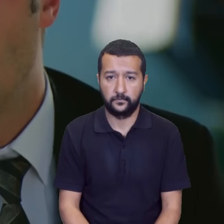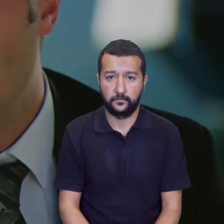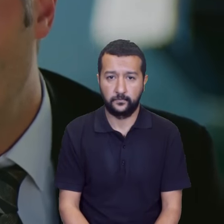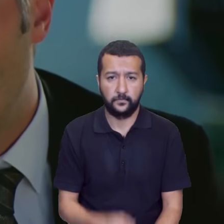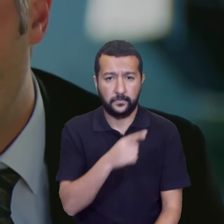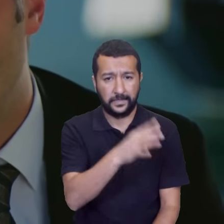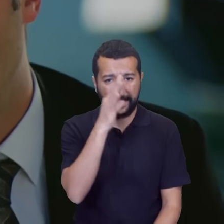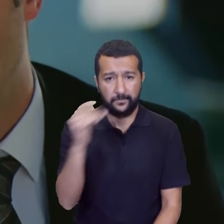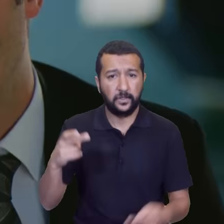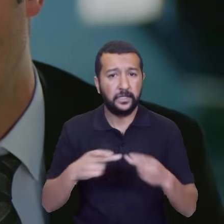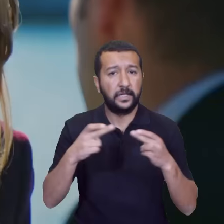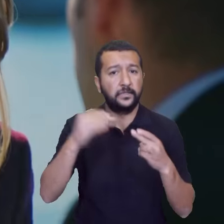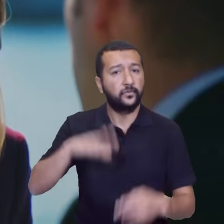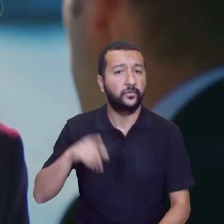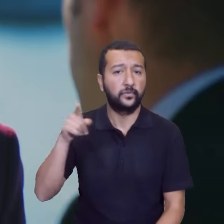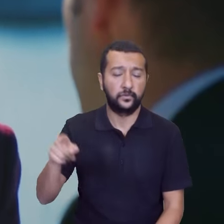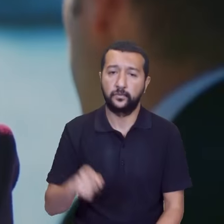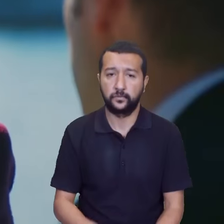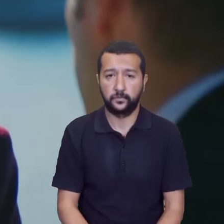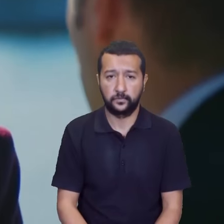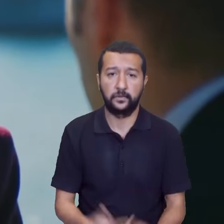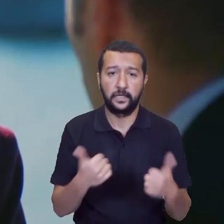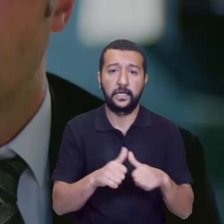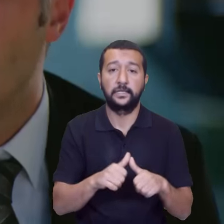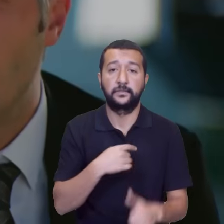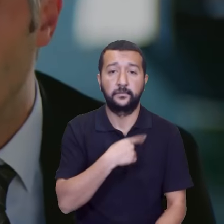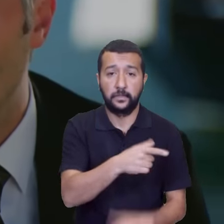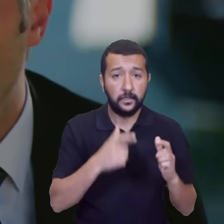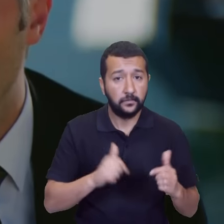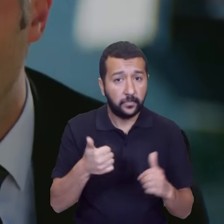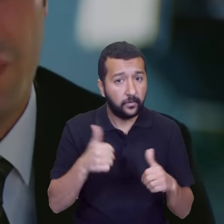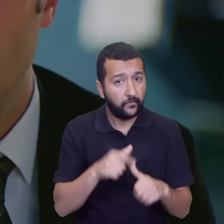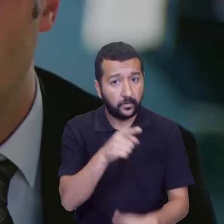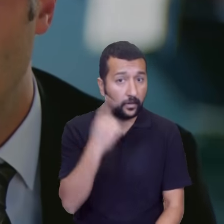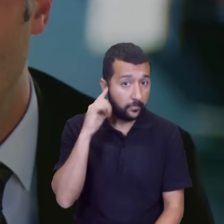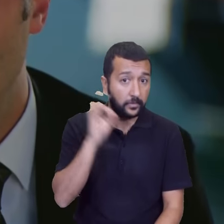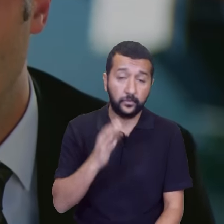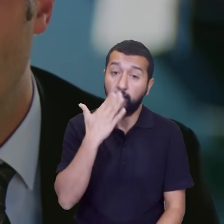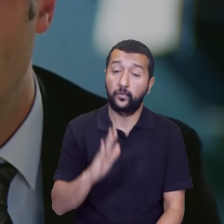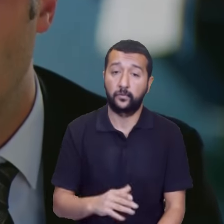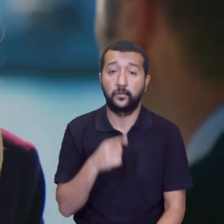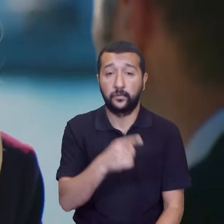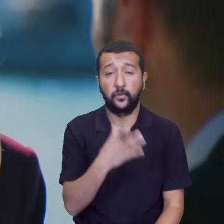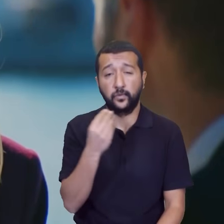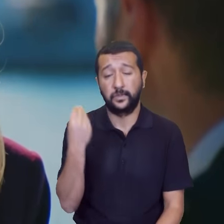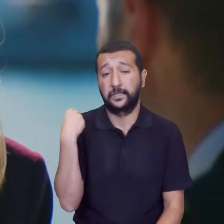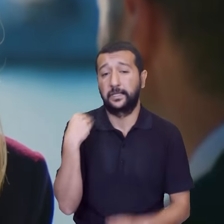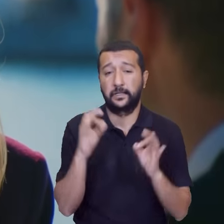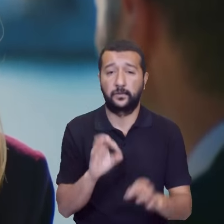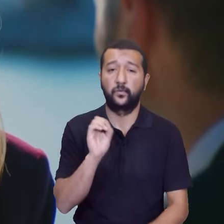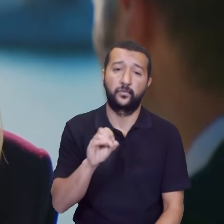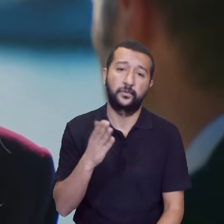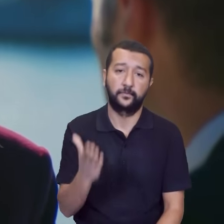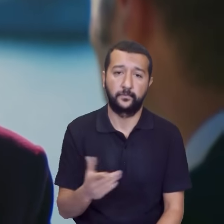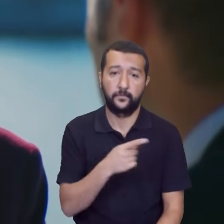tıraşlı. Kimdi o tartıştığın çocuk? Eşim. Sen ne zaman evlendin? Haberimiz yok. Daha çok yeni zaten